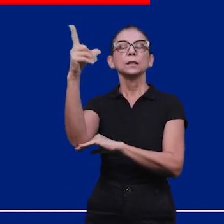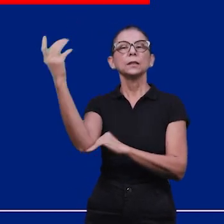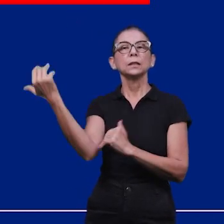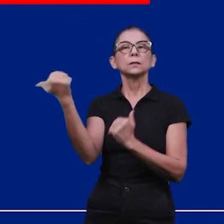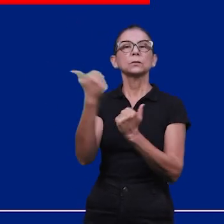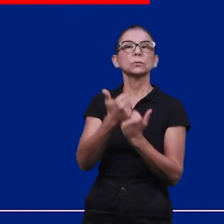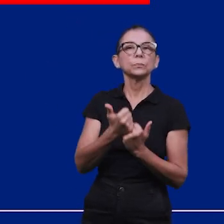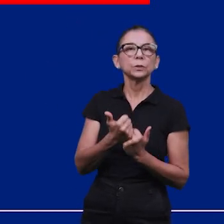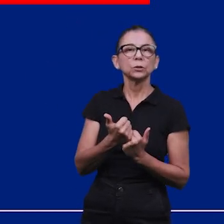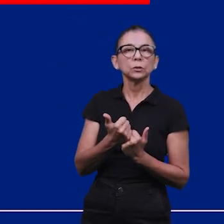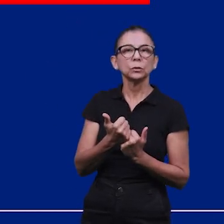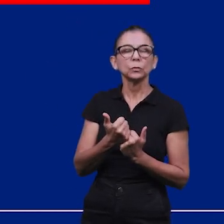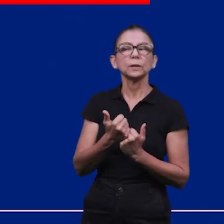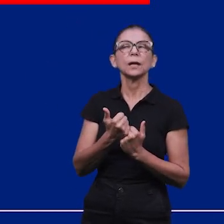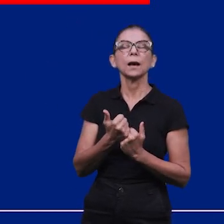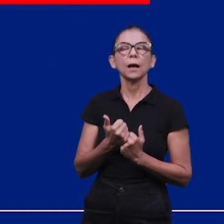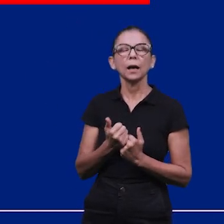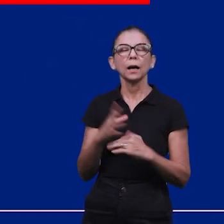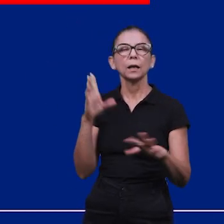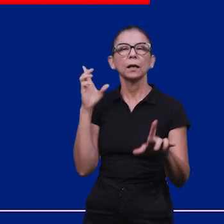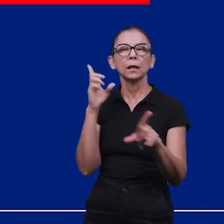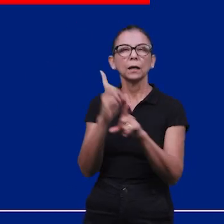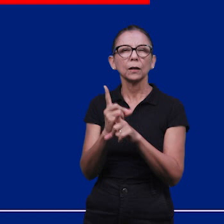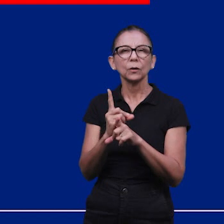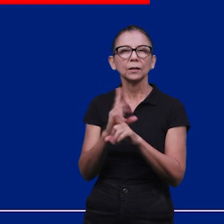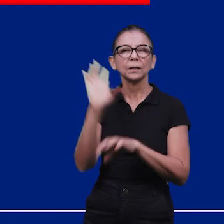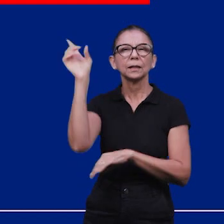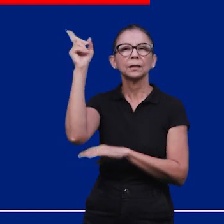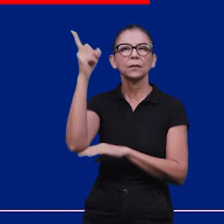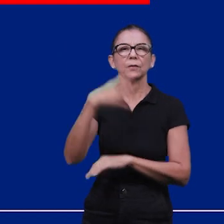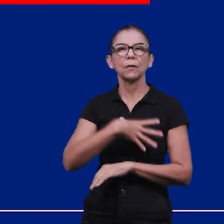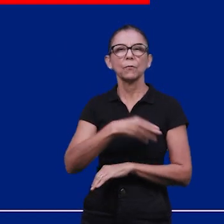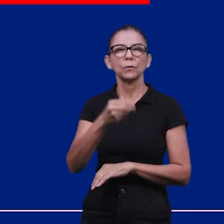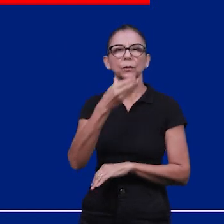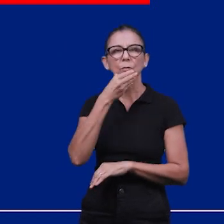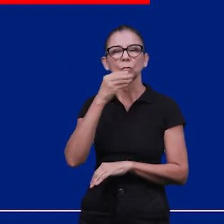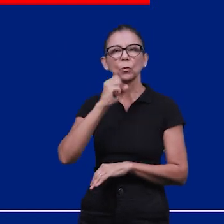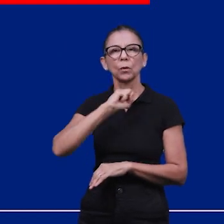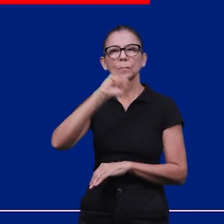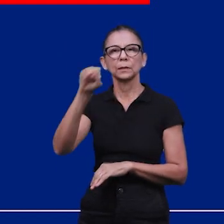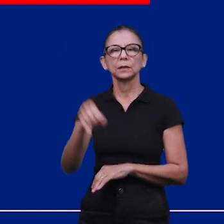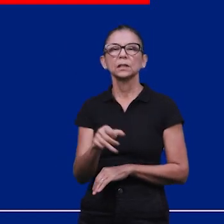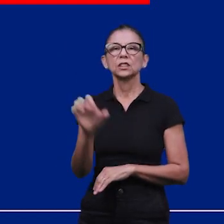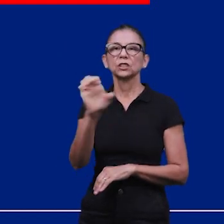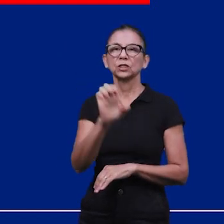dit, « J'ai trouvé David, fils de David, un homme selon mon cœur,